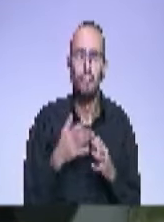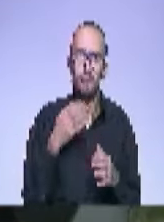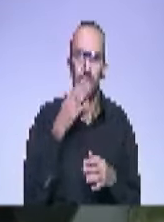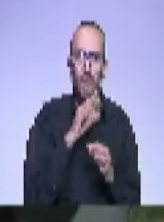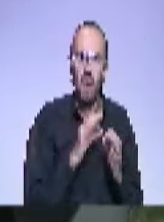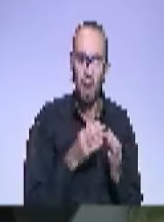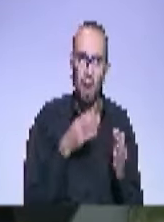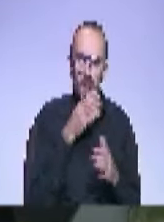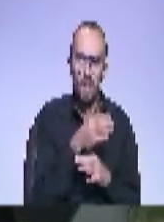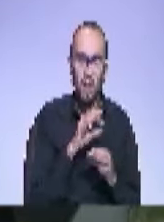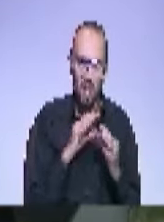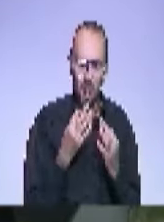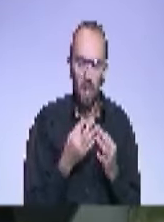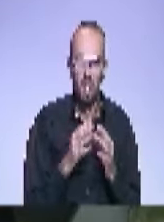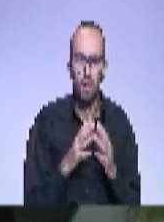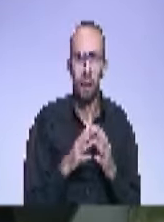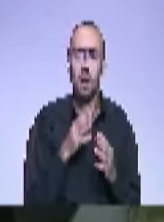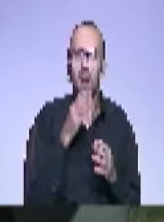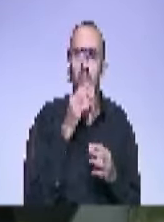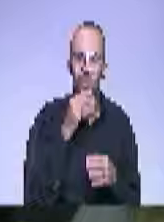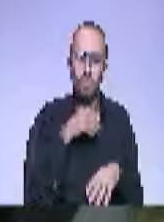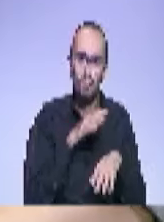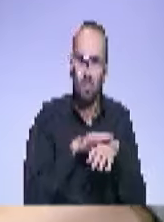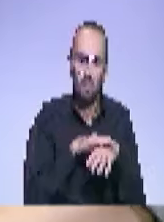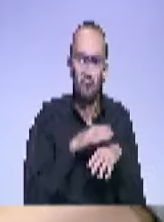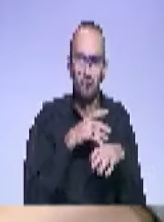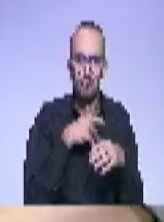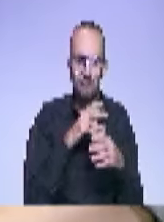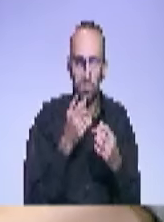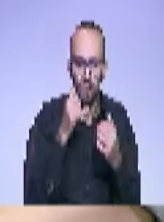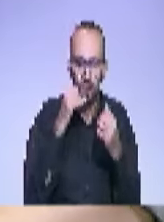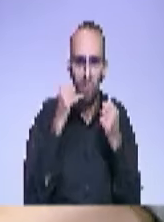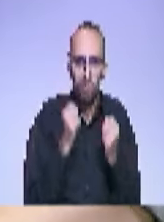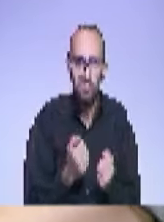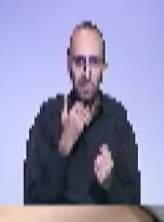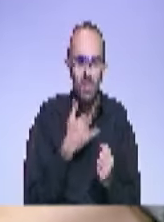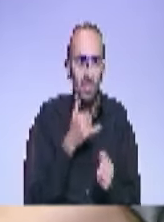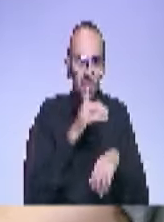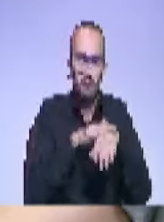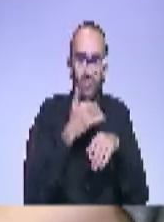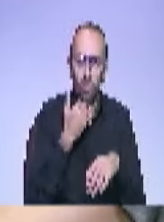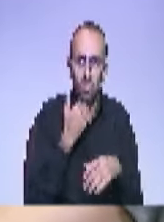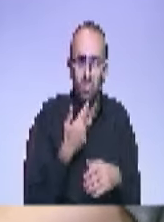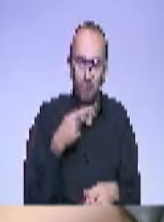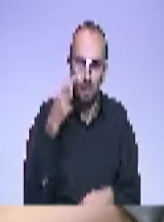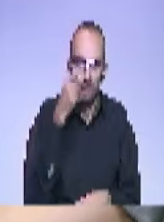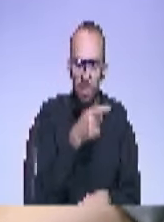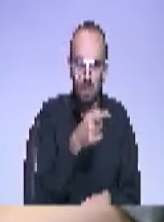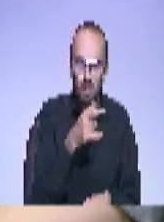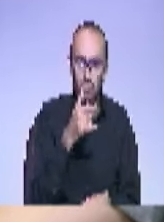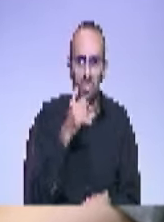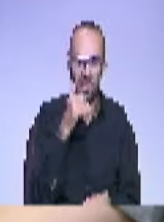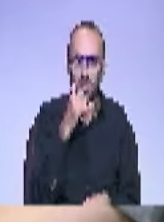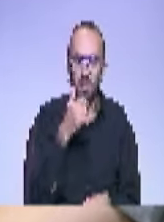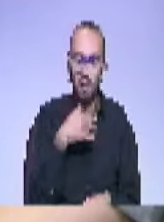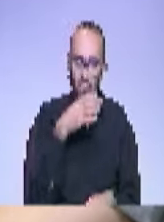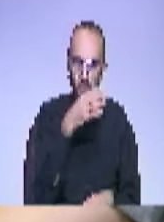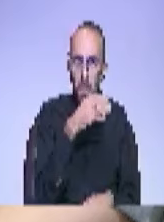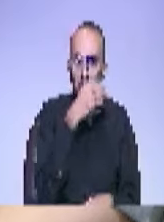اهلي طبعا، قلت لبابايا وقلت لاخويا ان انا وصلت، ان انا ما كانش معايا تليفون حتى ان انا اتصل بيهم. اتصلت من تليفون ماما لما